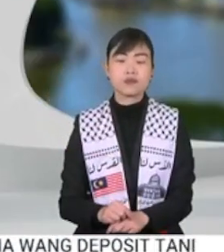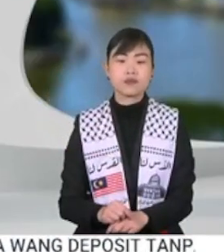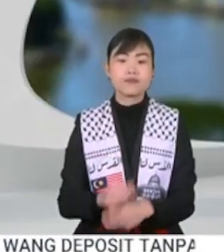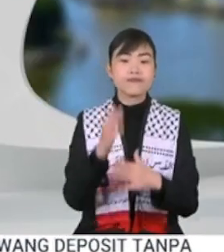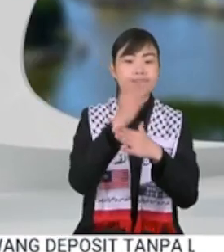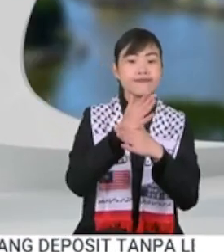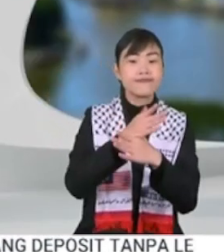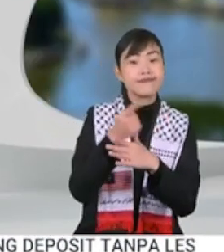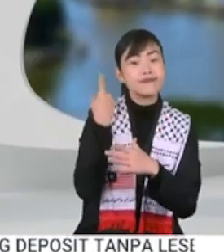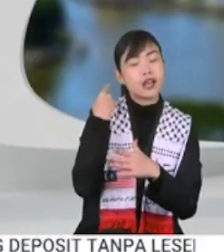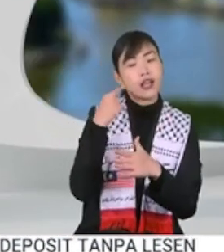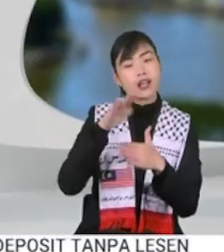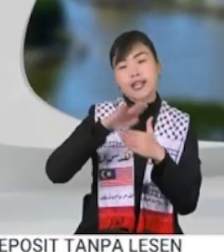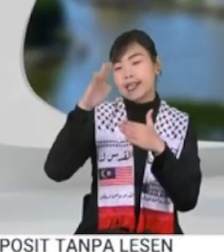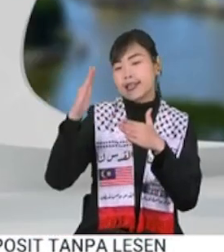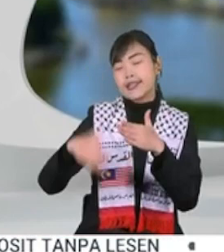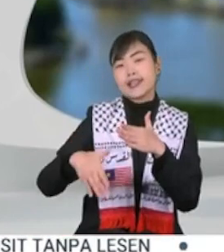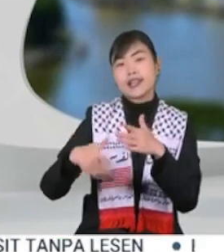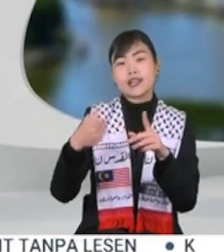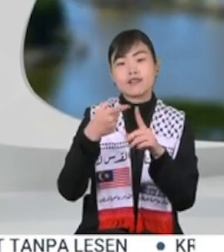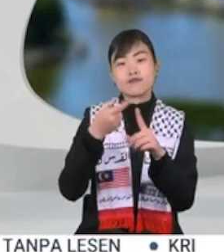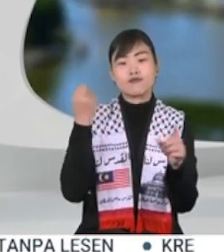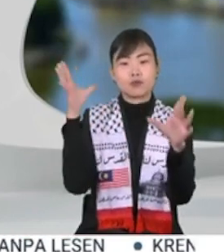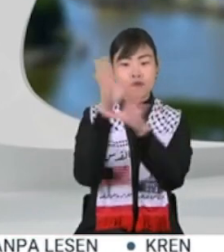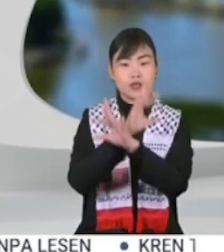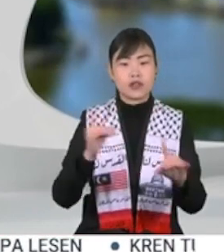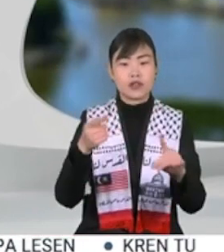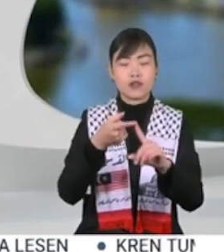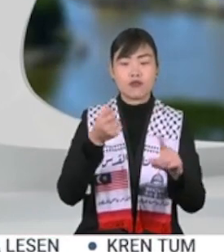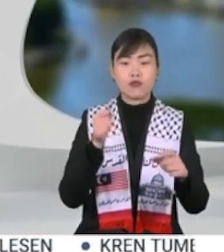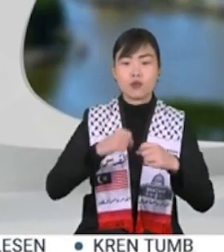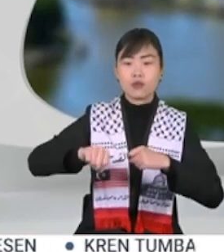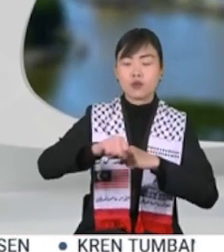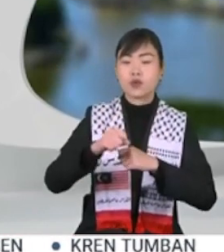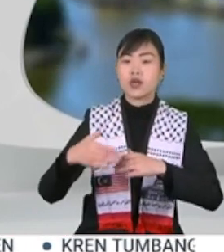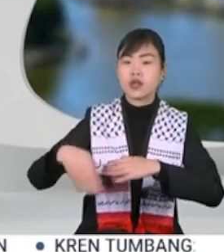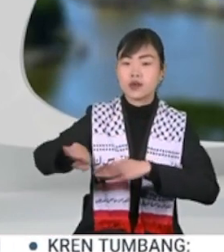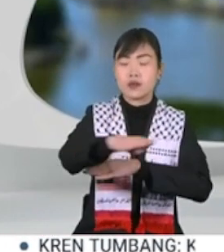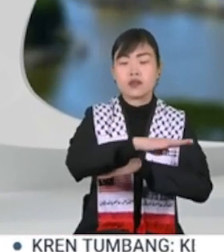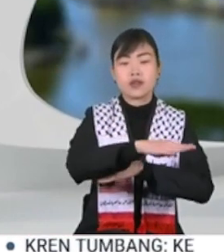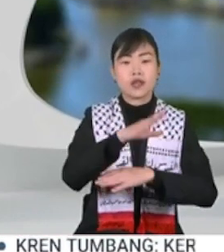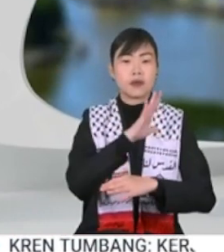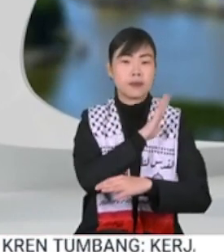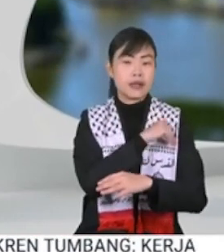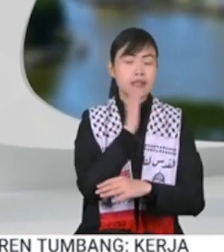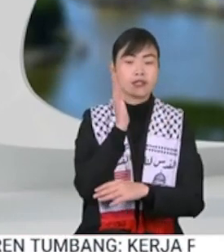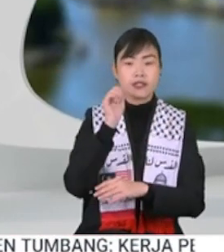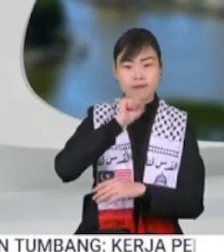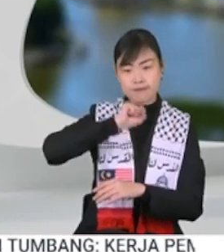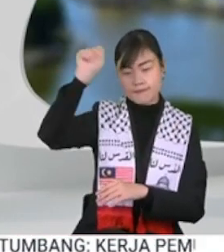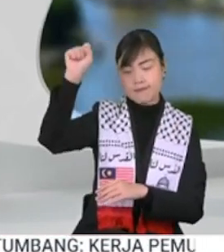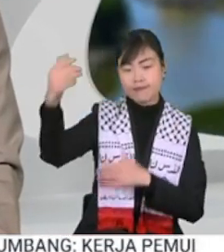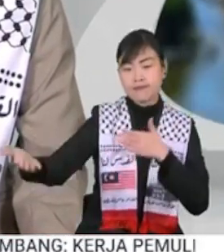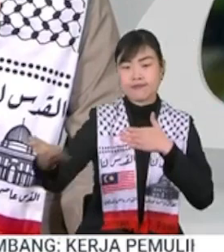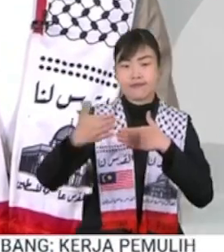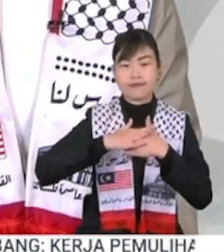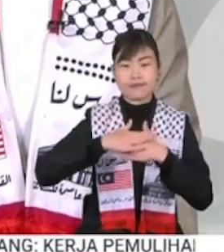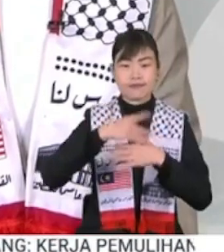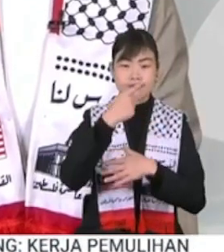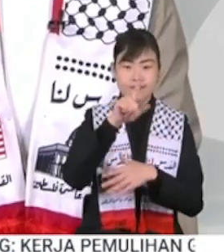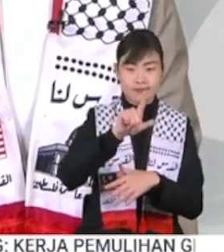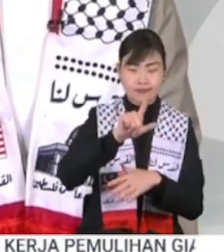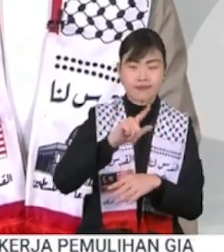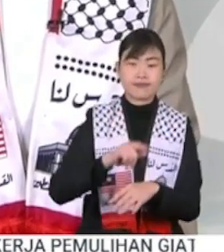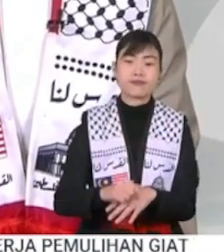perkongsian itu tadi mengakhiri berita dari Sarawak dari sungai hingga Segara Palestin pasti merdeka kita kembali bersama dia di